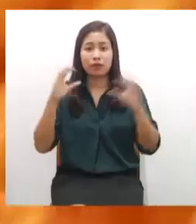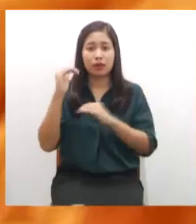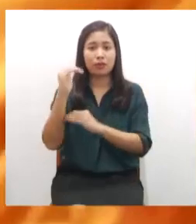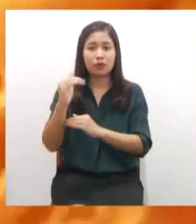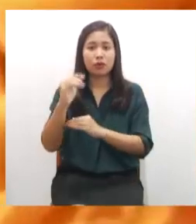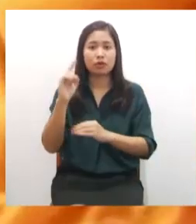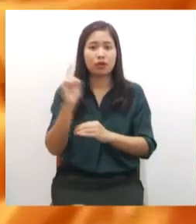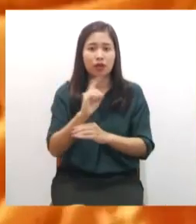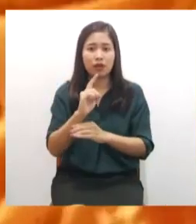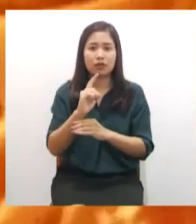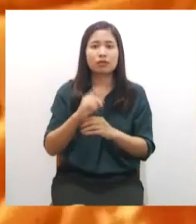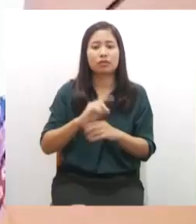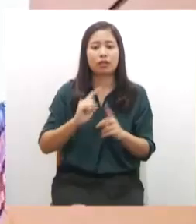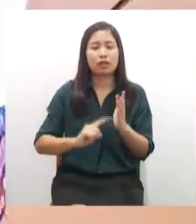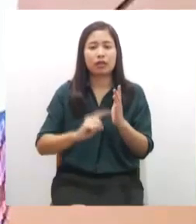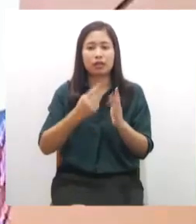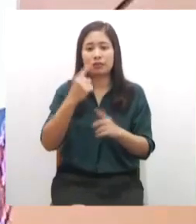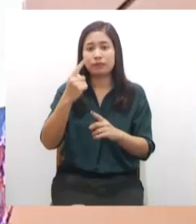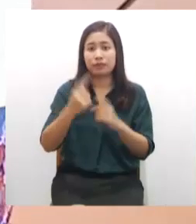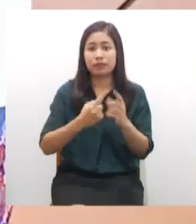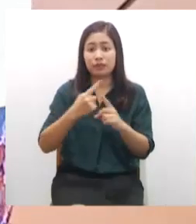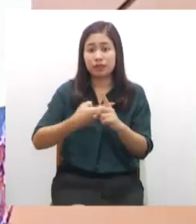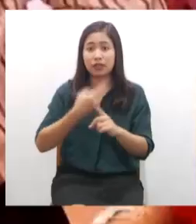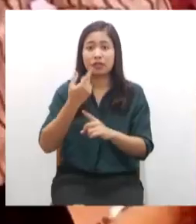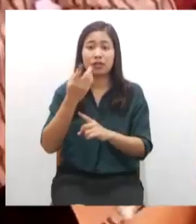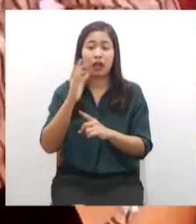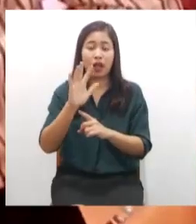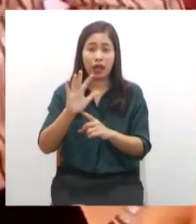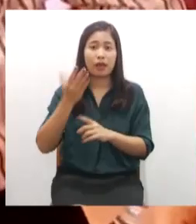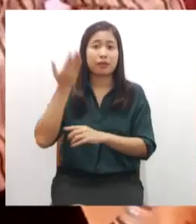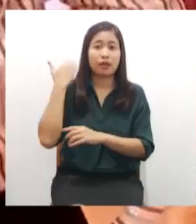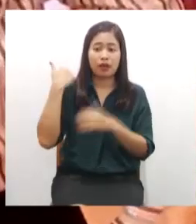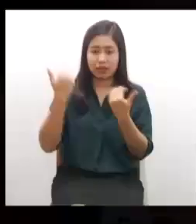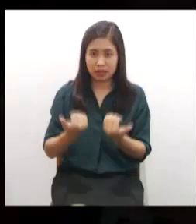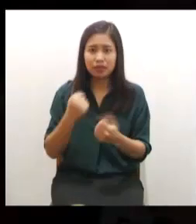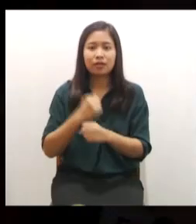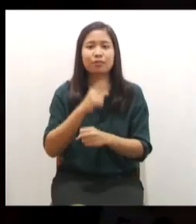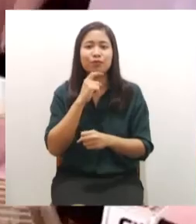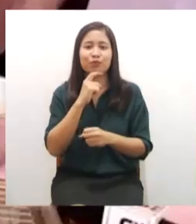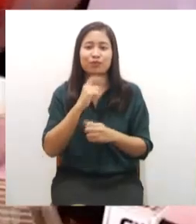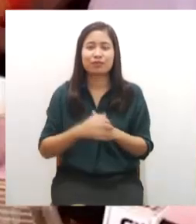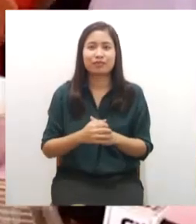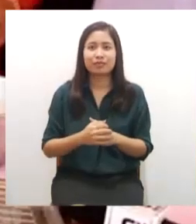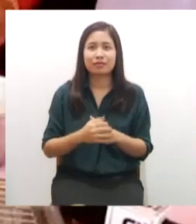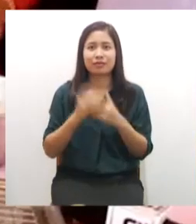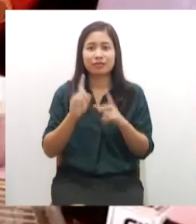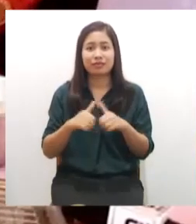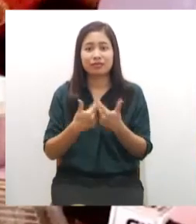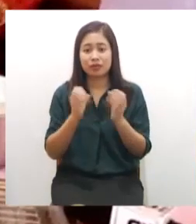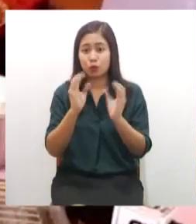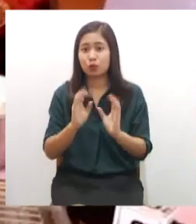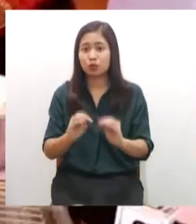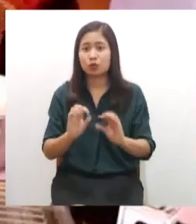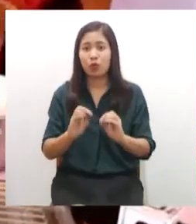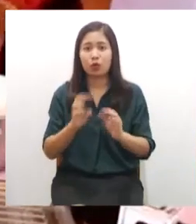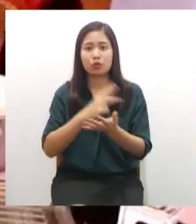แต่นู่นเดือนพฤษภาคมของปีที่แล้วจนถึงปัจจุบันนะจะบอกให้ครูนิรนาถครูผู้สอนหลายวิชา